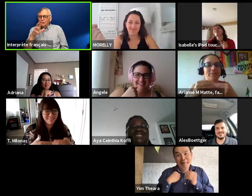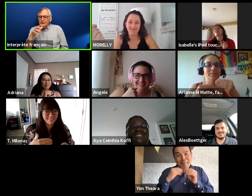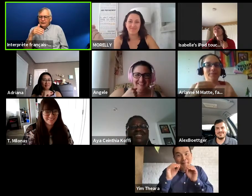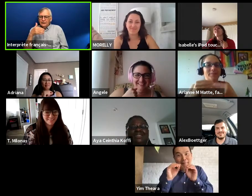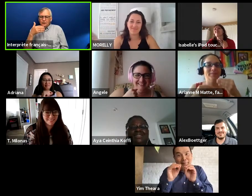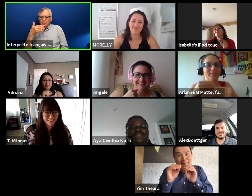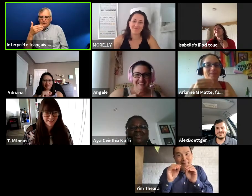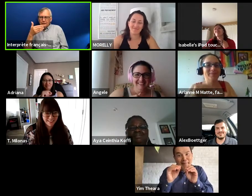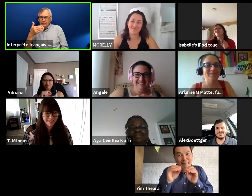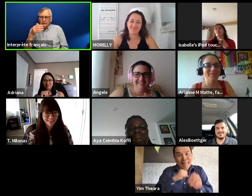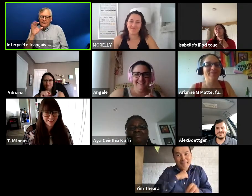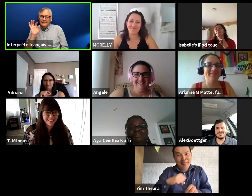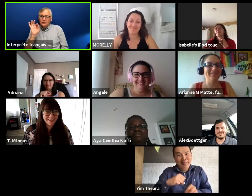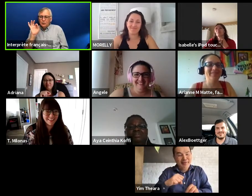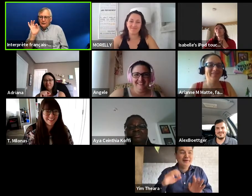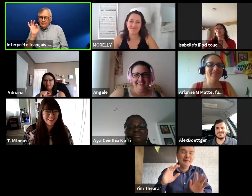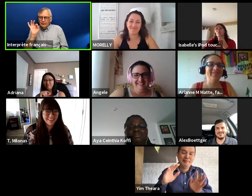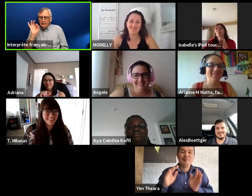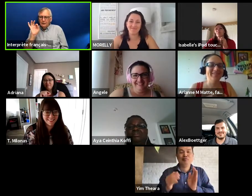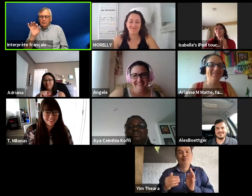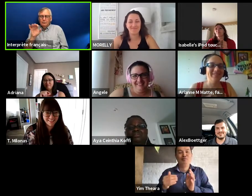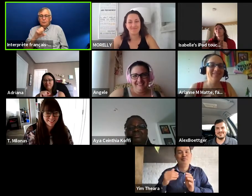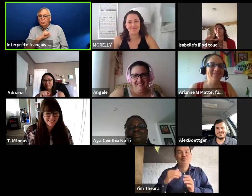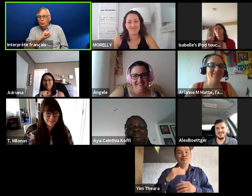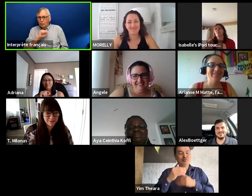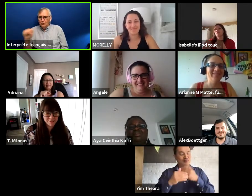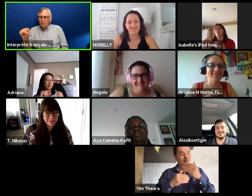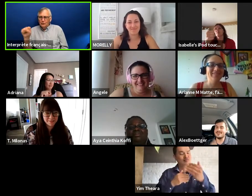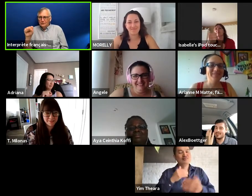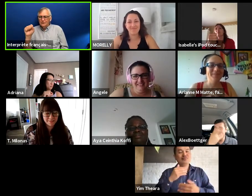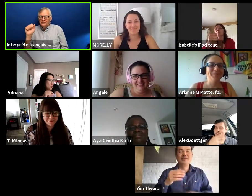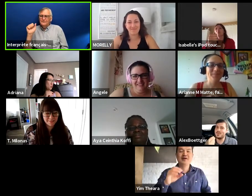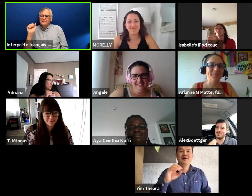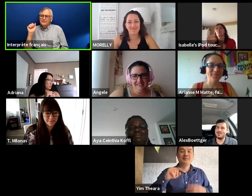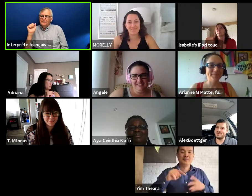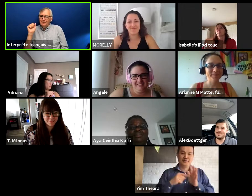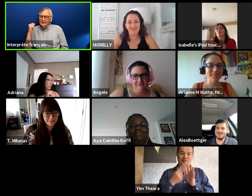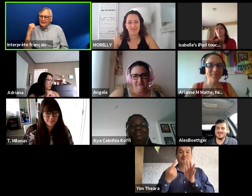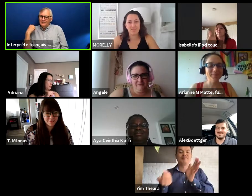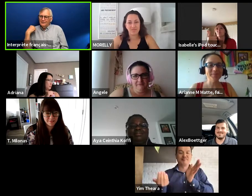Ben, il faut y aller à notre rythme graduellement, pas tout d'un coup comme ça.